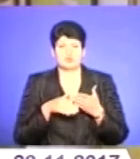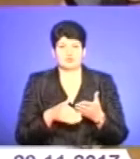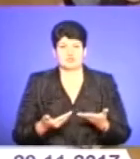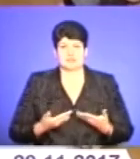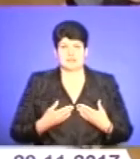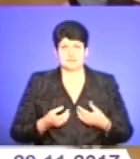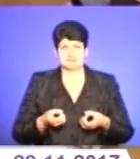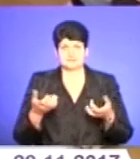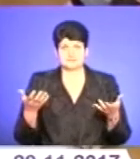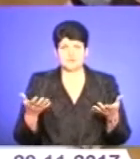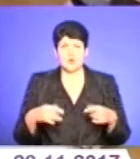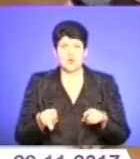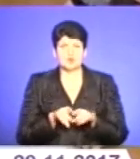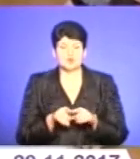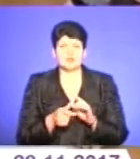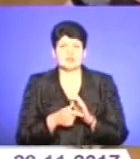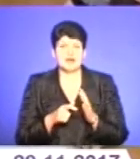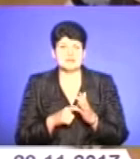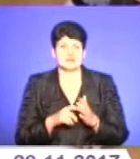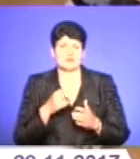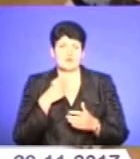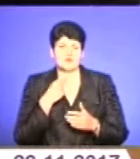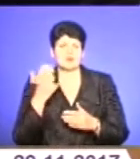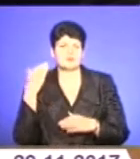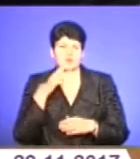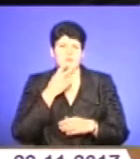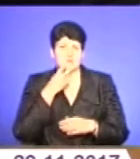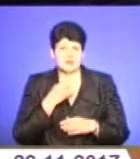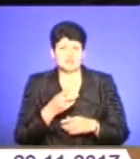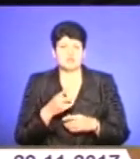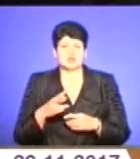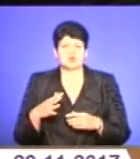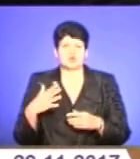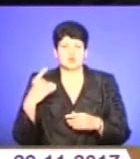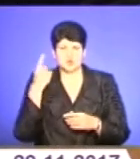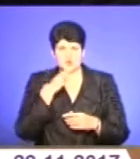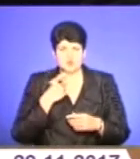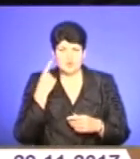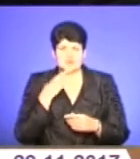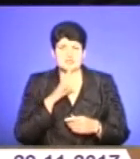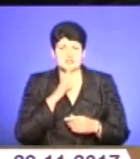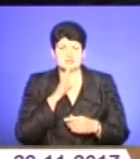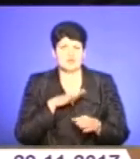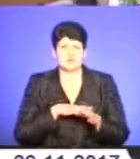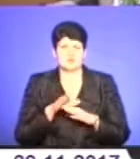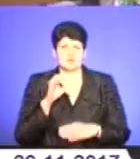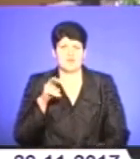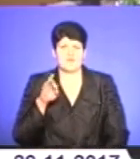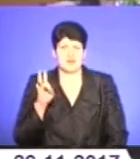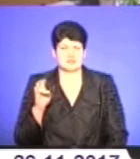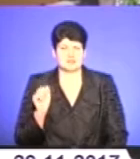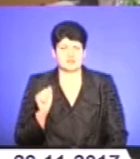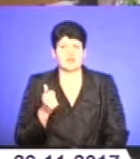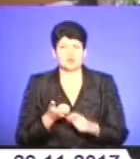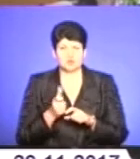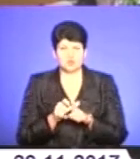яскравіше. Однокласники Вікторії Засаднюк кажуть, давно помічали, що зовнішність дівчини не зовсім слов'янська. Дійсно, вона дуже